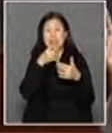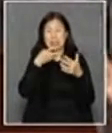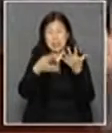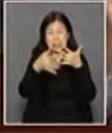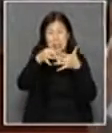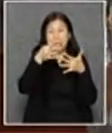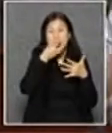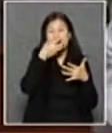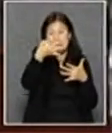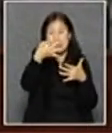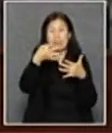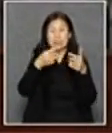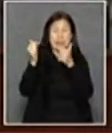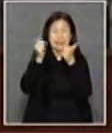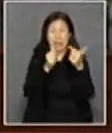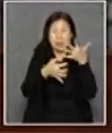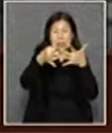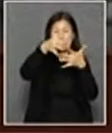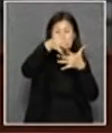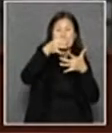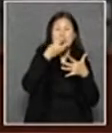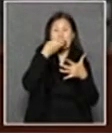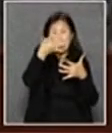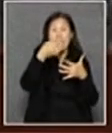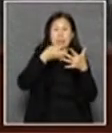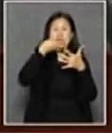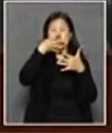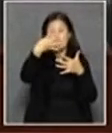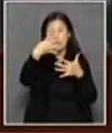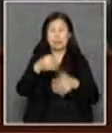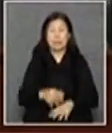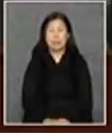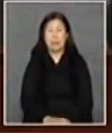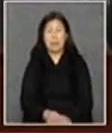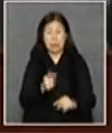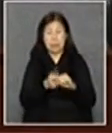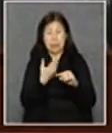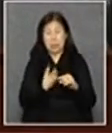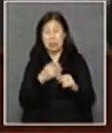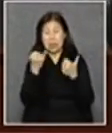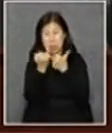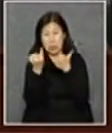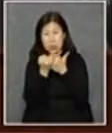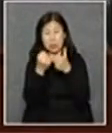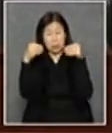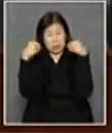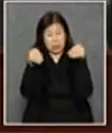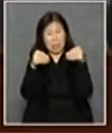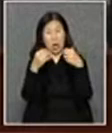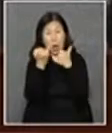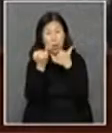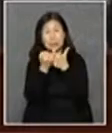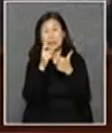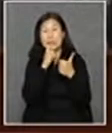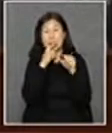的。一直升上去，一直升上去。主席，我跟你講一講啦，我有同學我教過的，就到